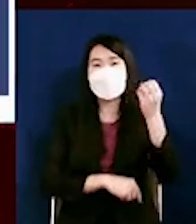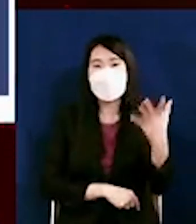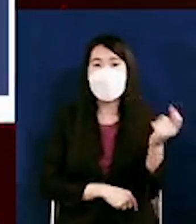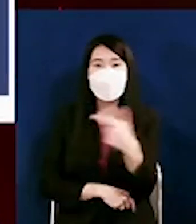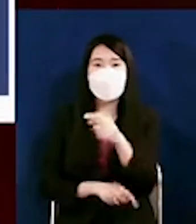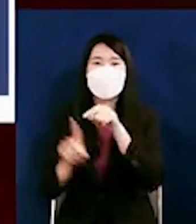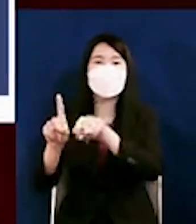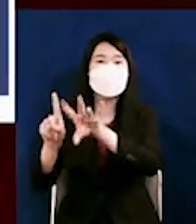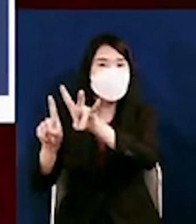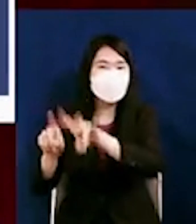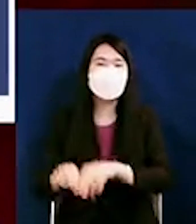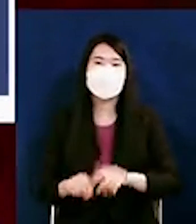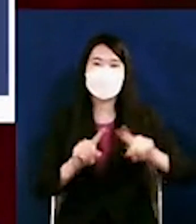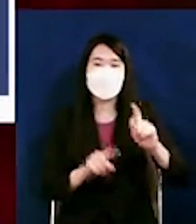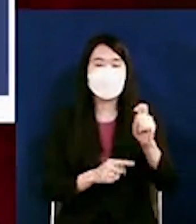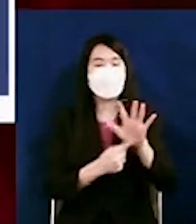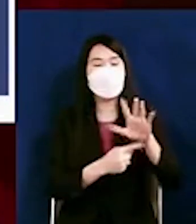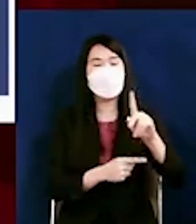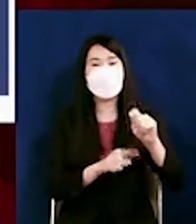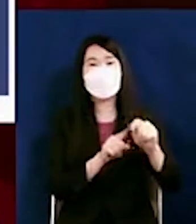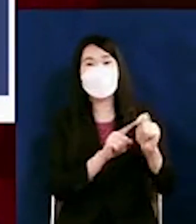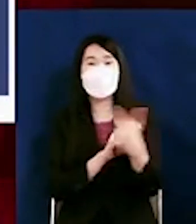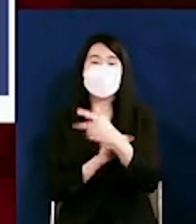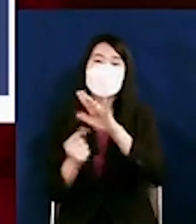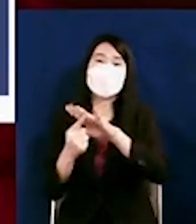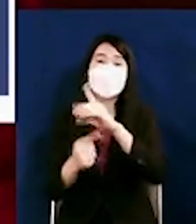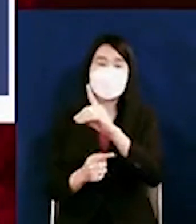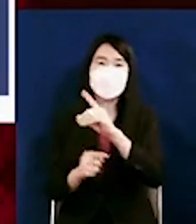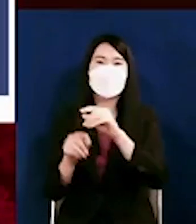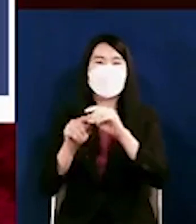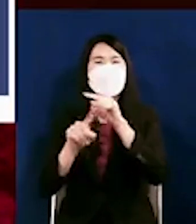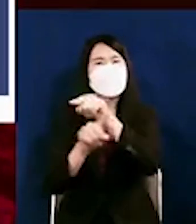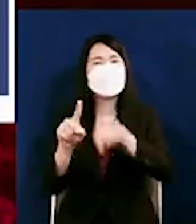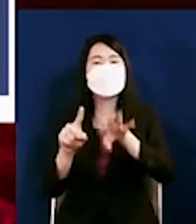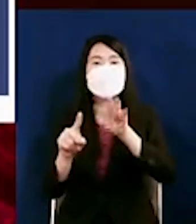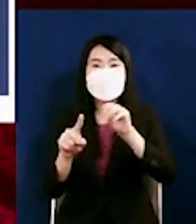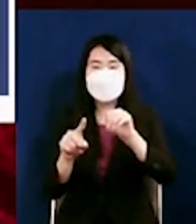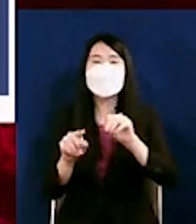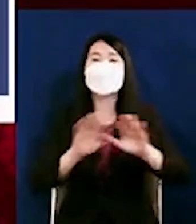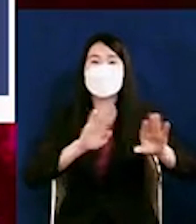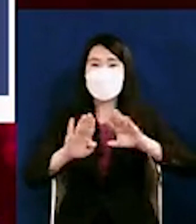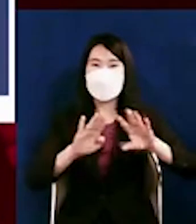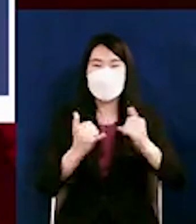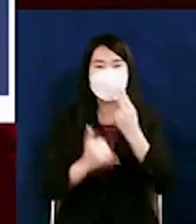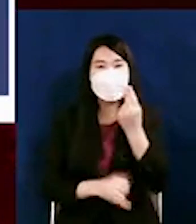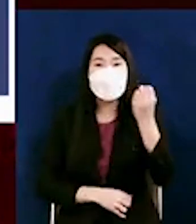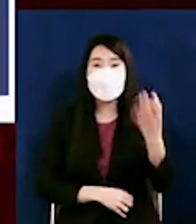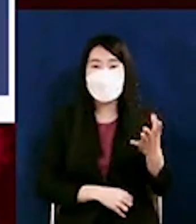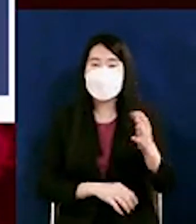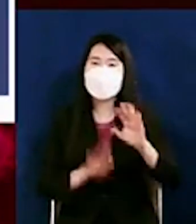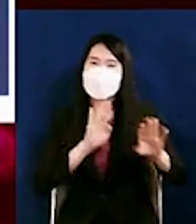1.7 แล้วพอจากอัลฟามาเป็นเดลต้าก็ไป 1.4 คือ 40%แต่อันเนี้ยมันมากกว่าเดลต้าประ